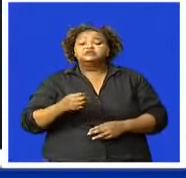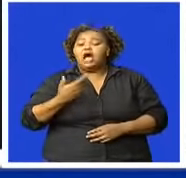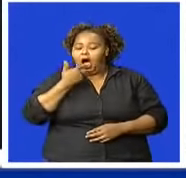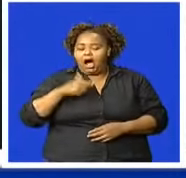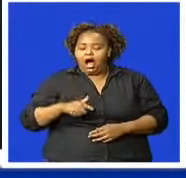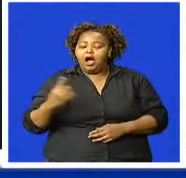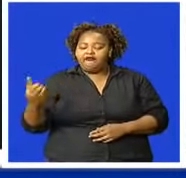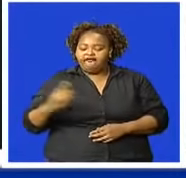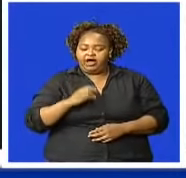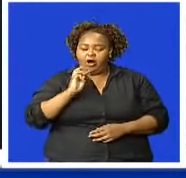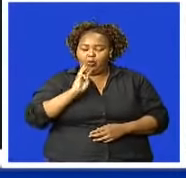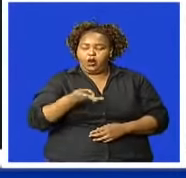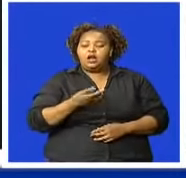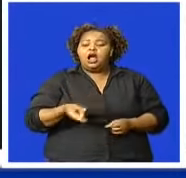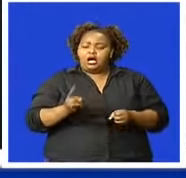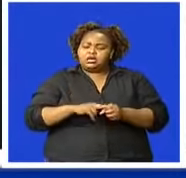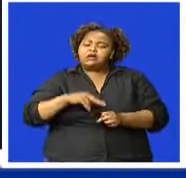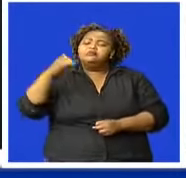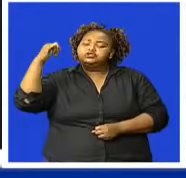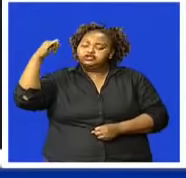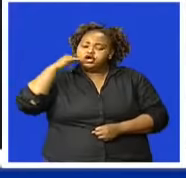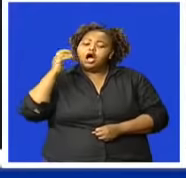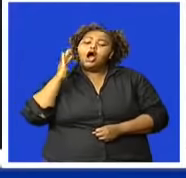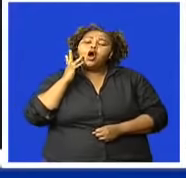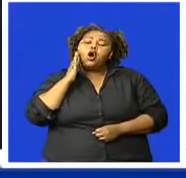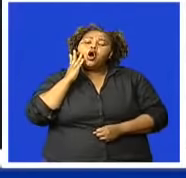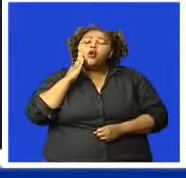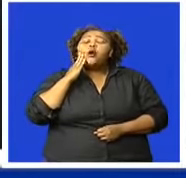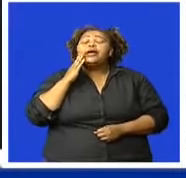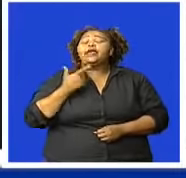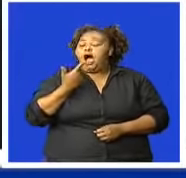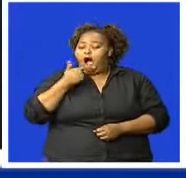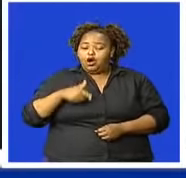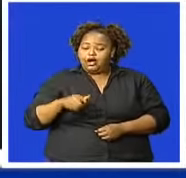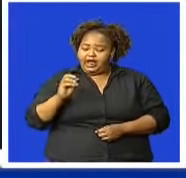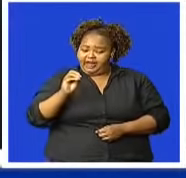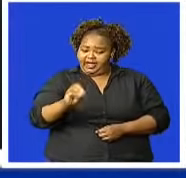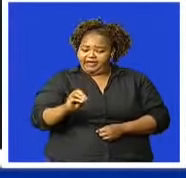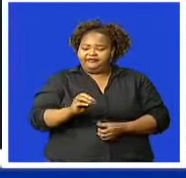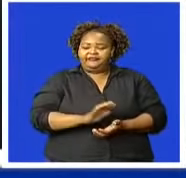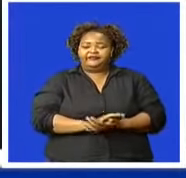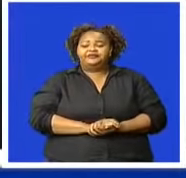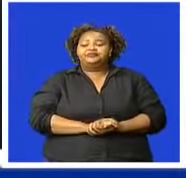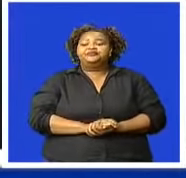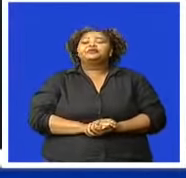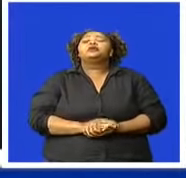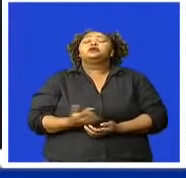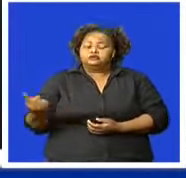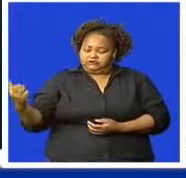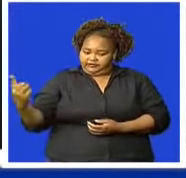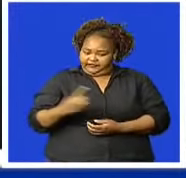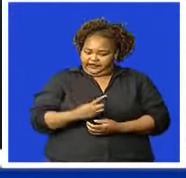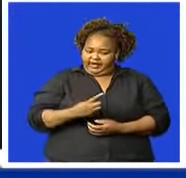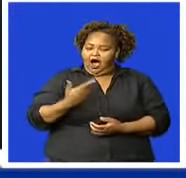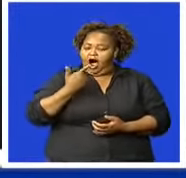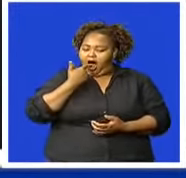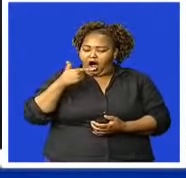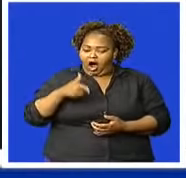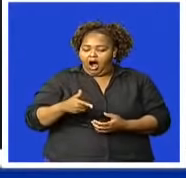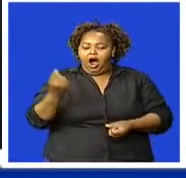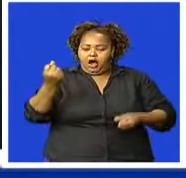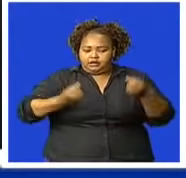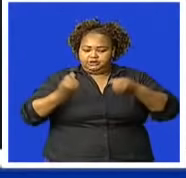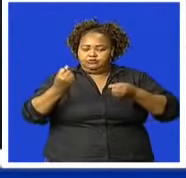wafika petrol bashayela futhi noma petrol sawufikile ukuthi sokhona petrol seta setha